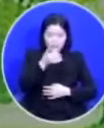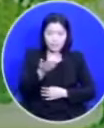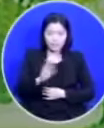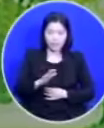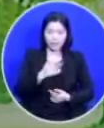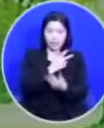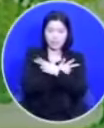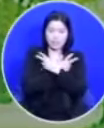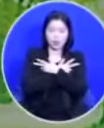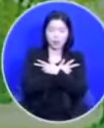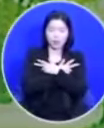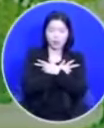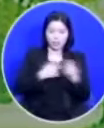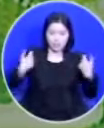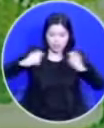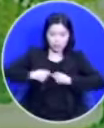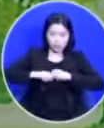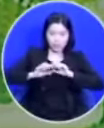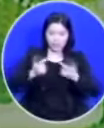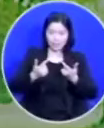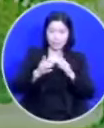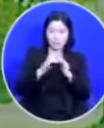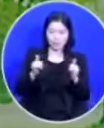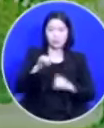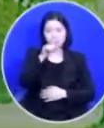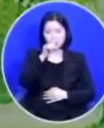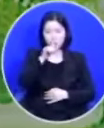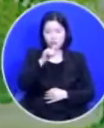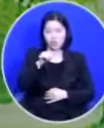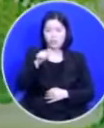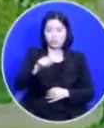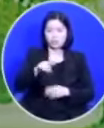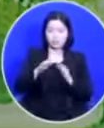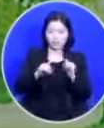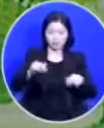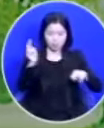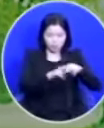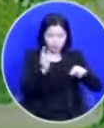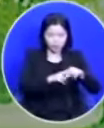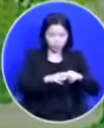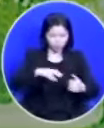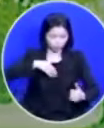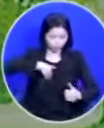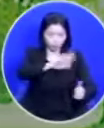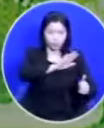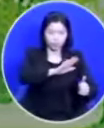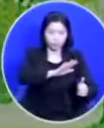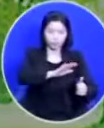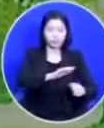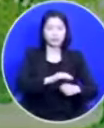입지 않고 온 사람들이 있었습니다 그들은 거기서 매를 맞고 쫓겨났습니다